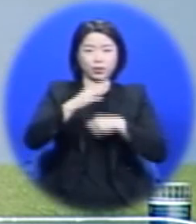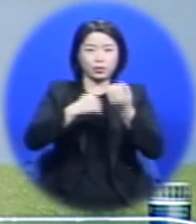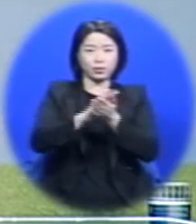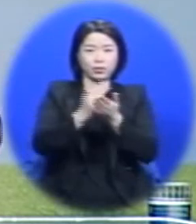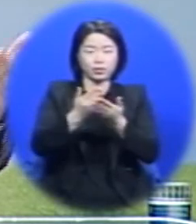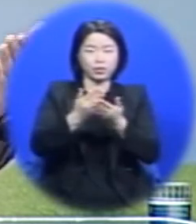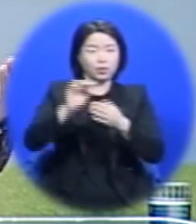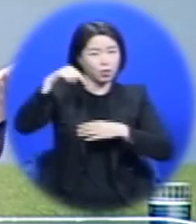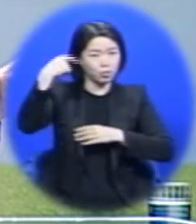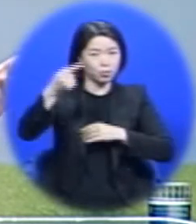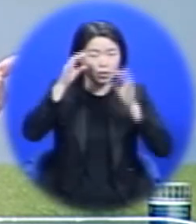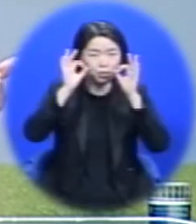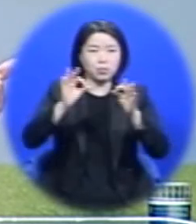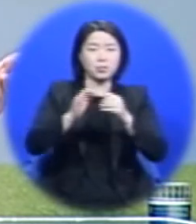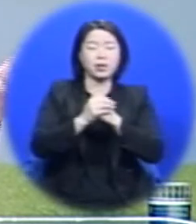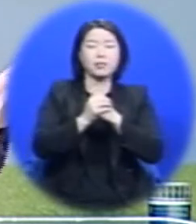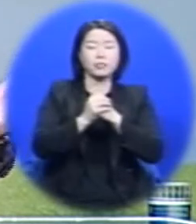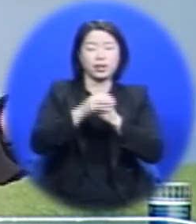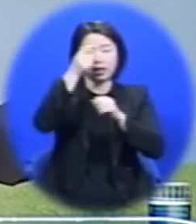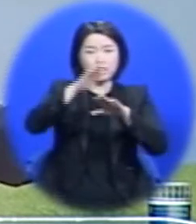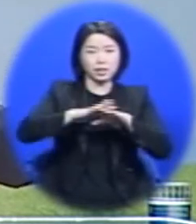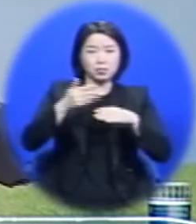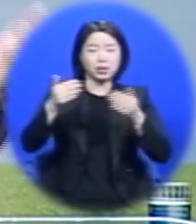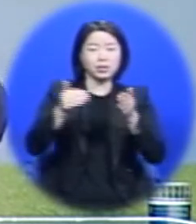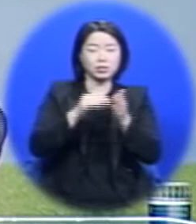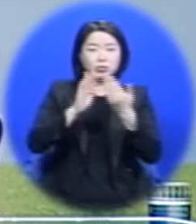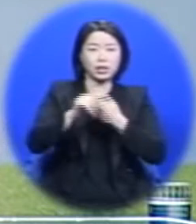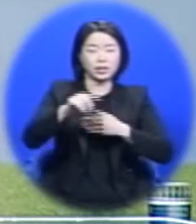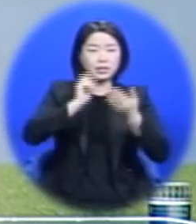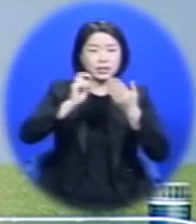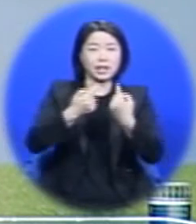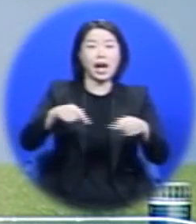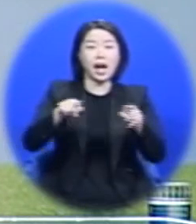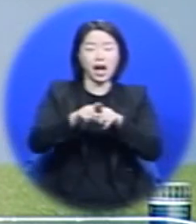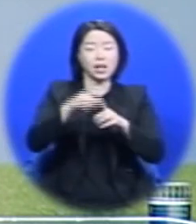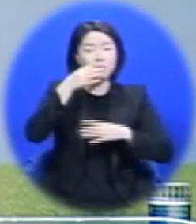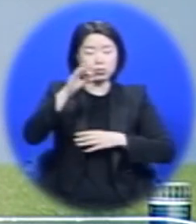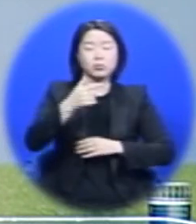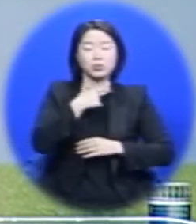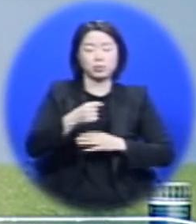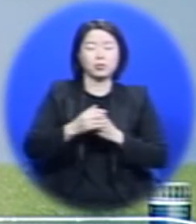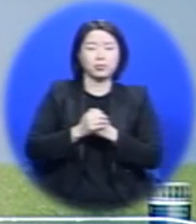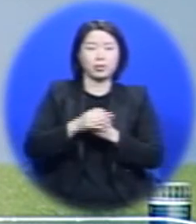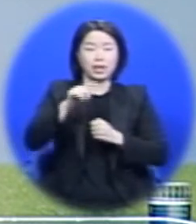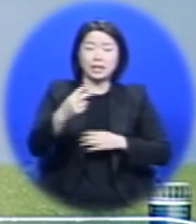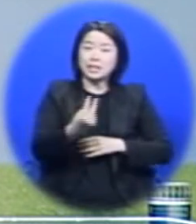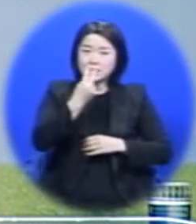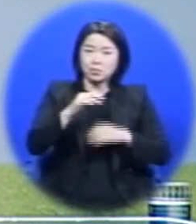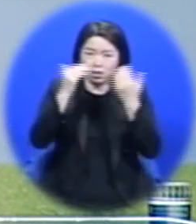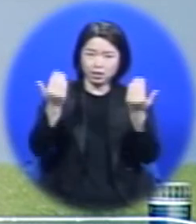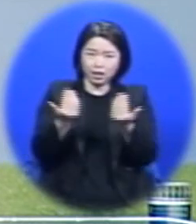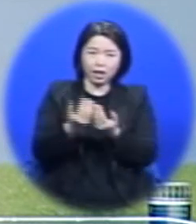개역성경으로 나중에 우리 예배 끝날 때 우리 그 찬양을 함께 불러보고 싶은데 이 생명이